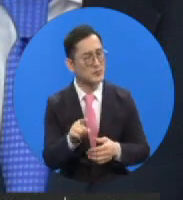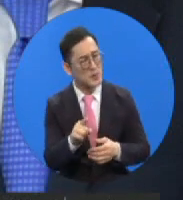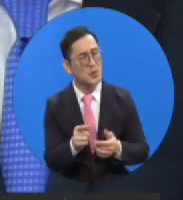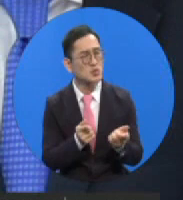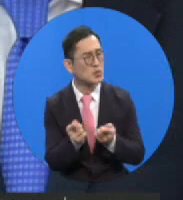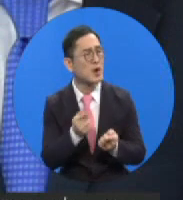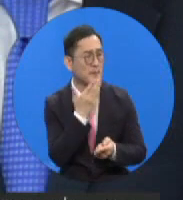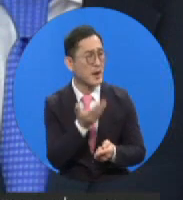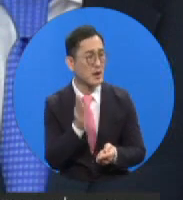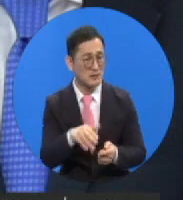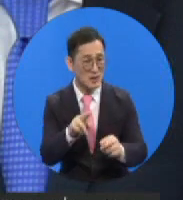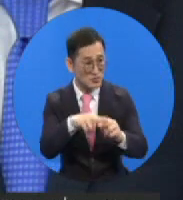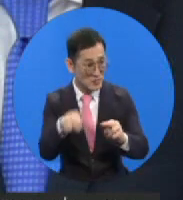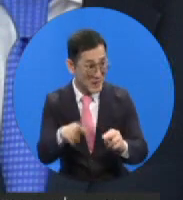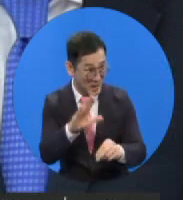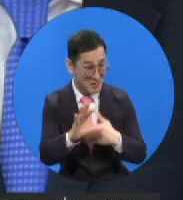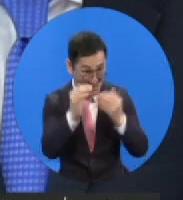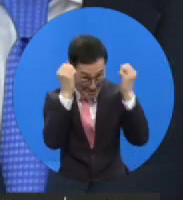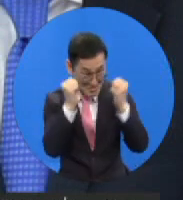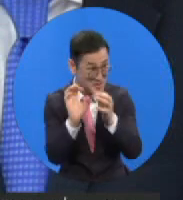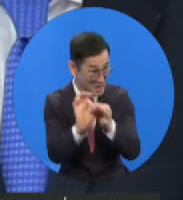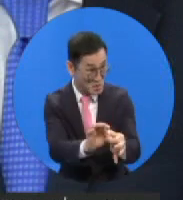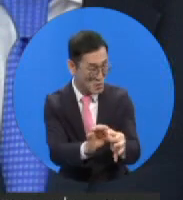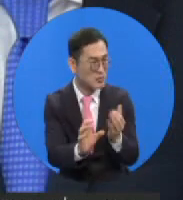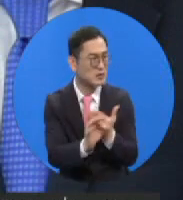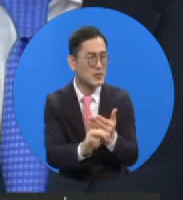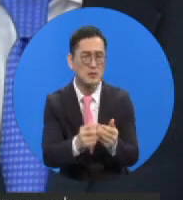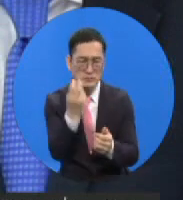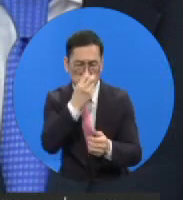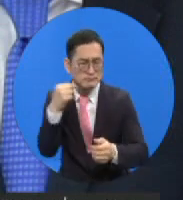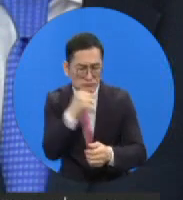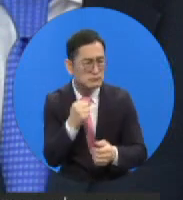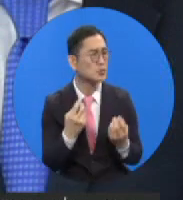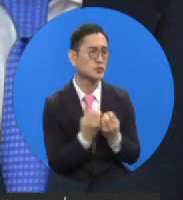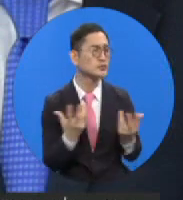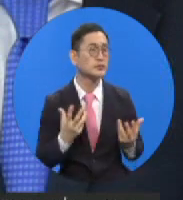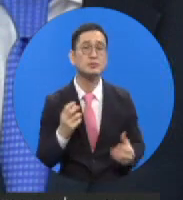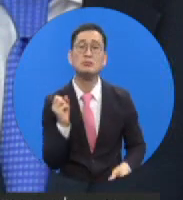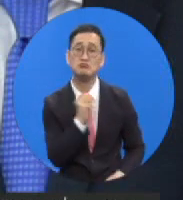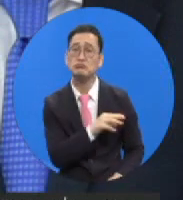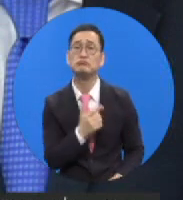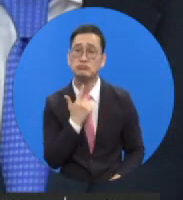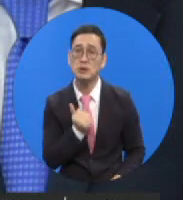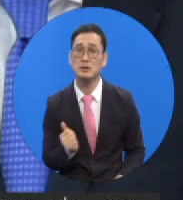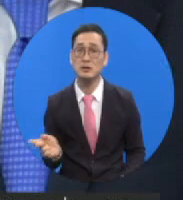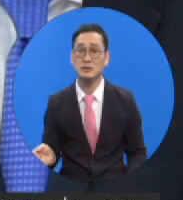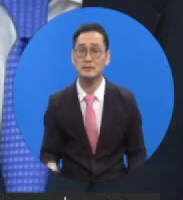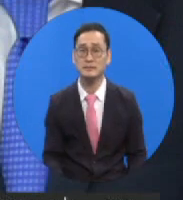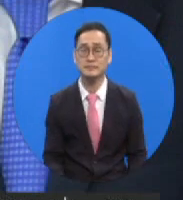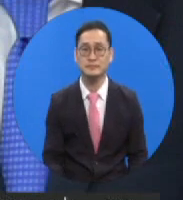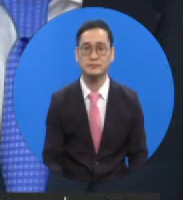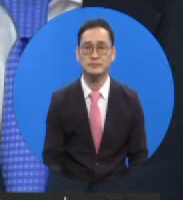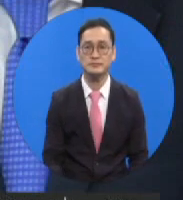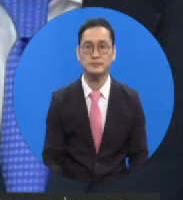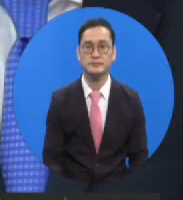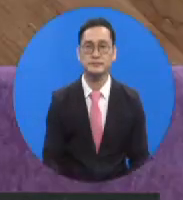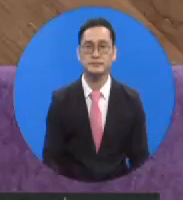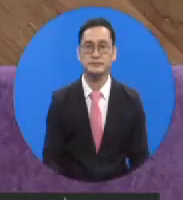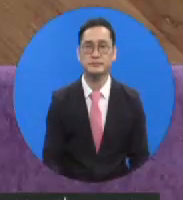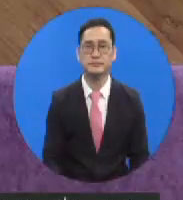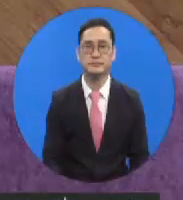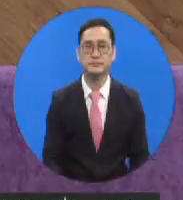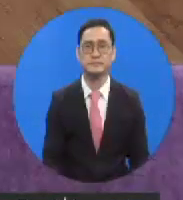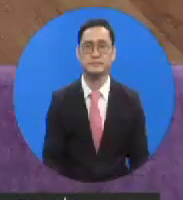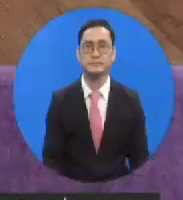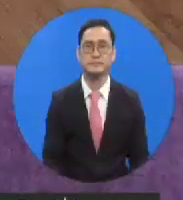식의 답변을 했었다. 라는 총장의 답변이 이어지는 거군요. 오해의 소지는 좀 있을 수 있다고 봐요. 그러니까 아까